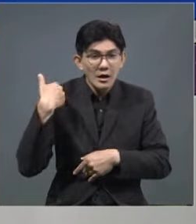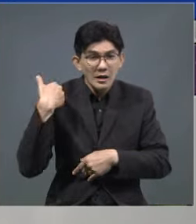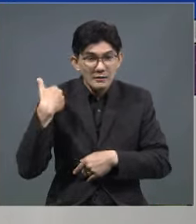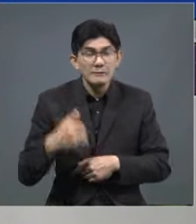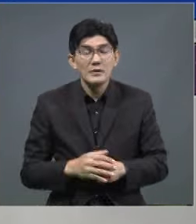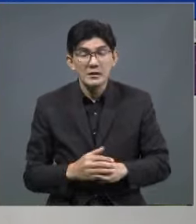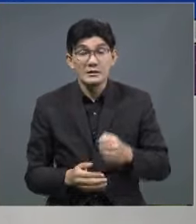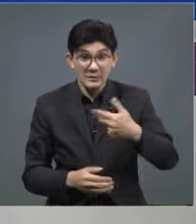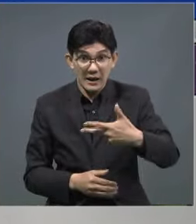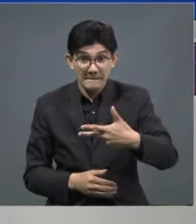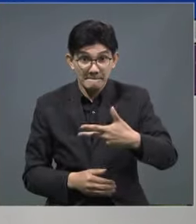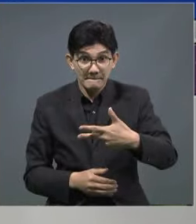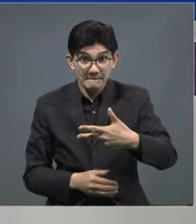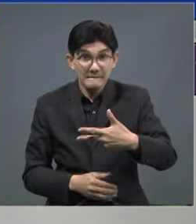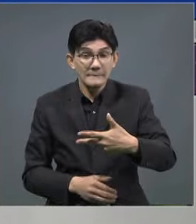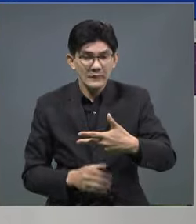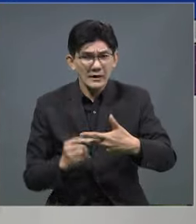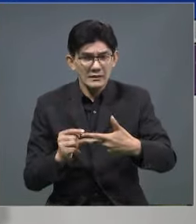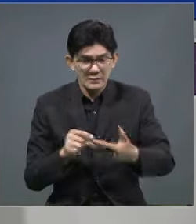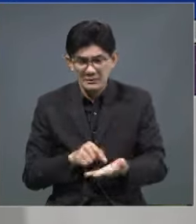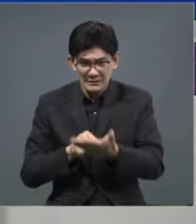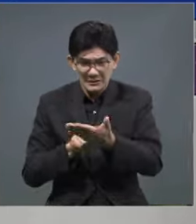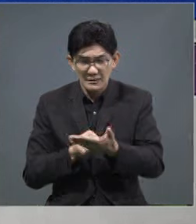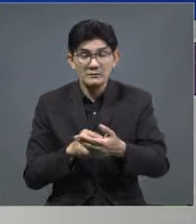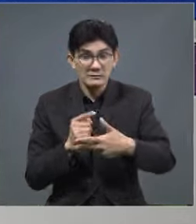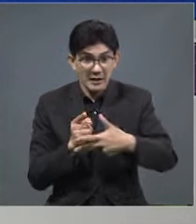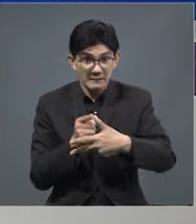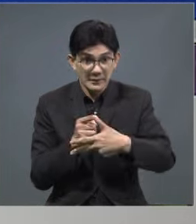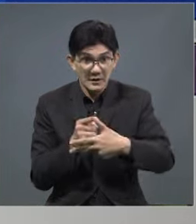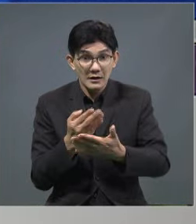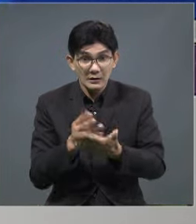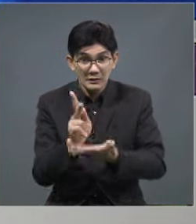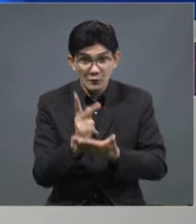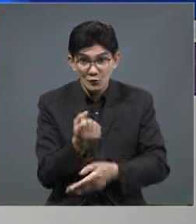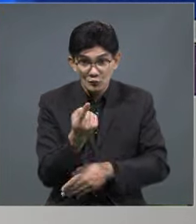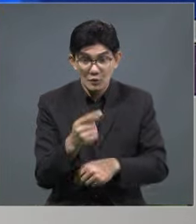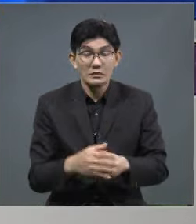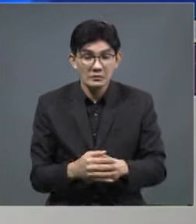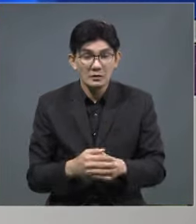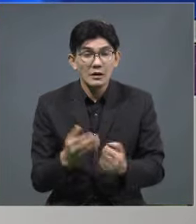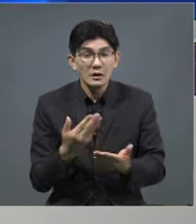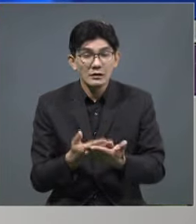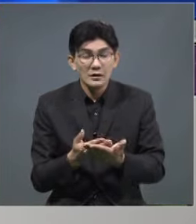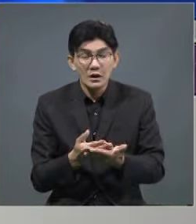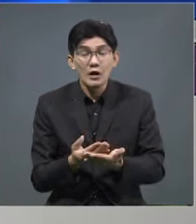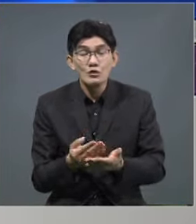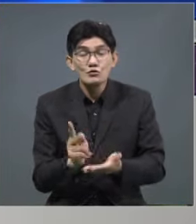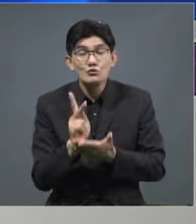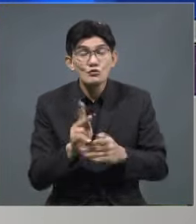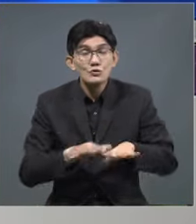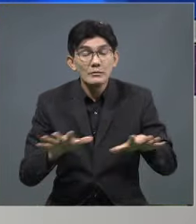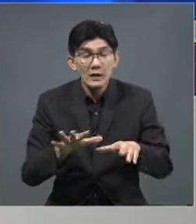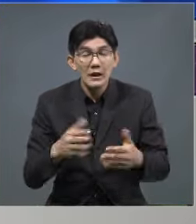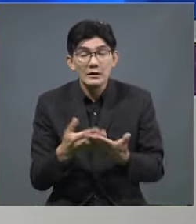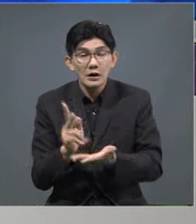อย่างด้วยกันอันนี้คือตัวของร่างที่กำลังจะเข้านะครับก็จะมีตัวของเงินกู้ฉุกเฉินเงินกู้สามัญเงินกู้พิเศ